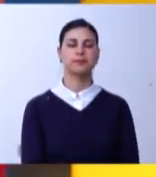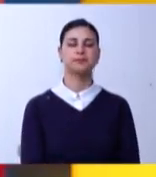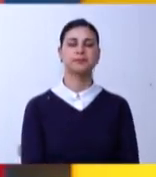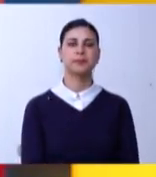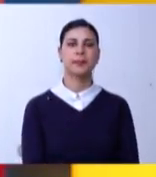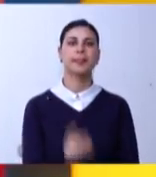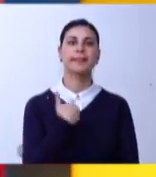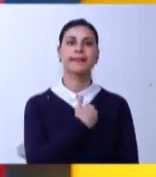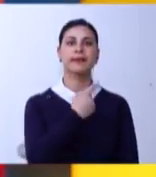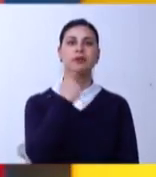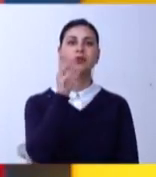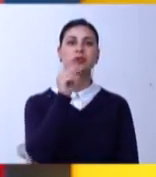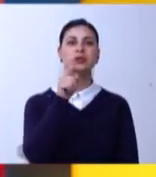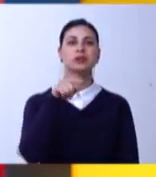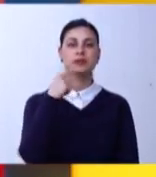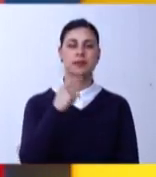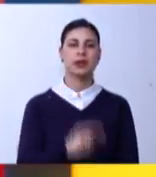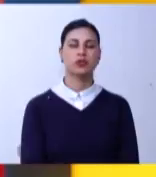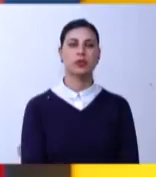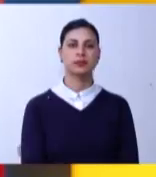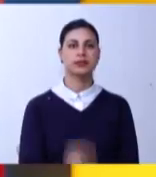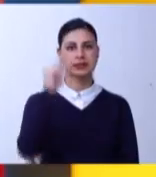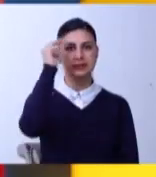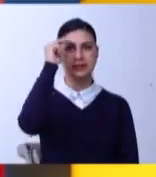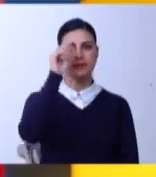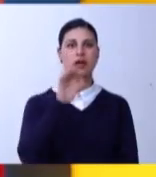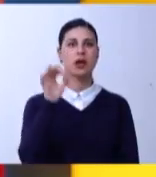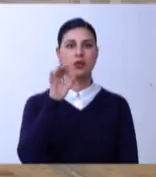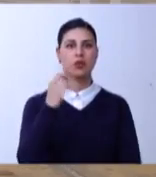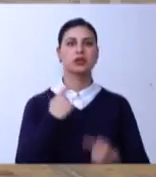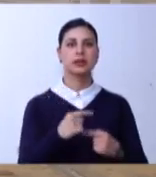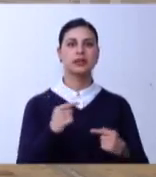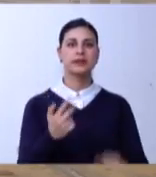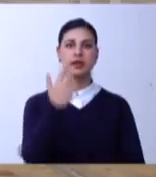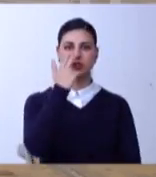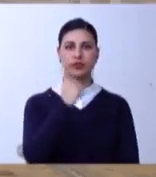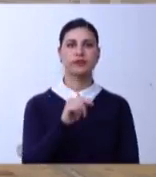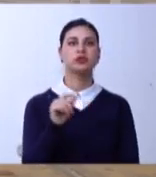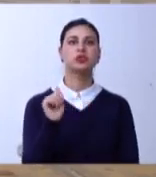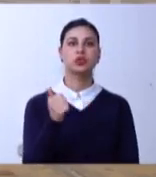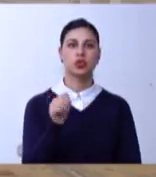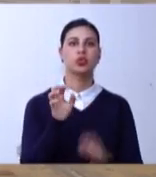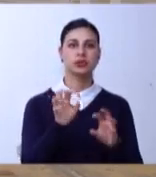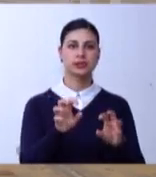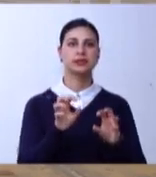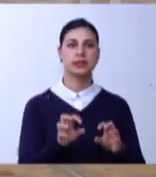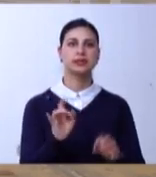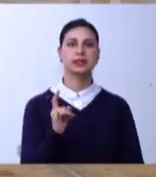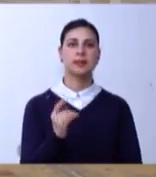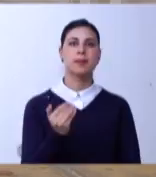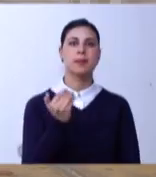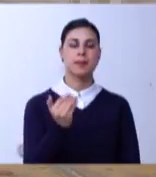ერთი, როდესაც ჩვენ ლაპარაკობთ დასწავლაზე ამა თუ იმ ჩვევის, როგორც წესი